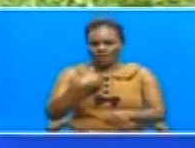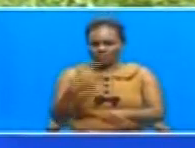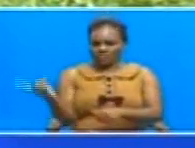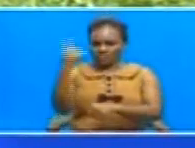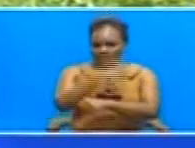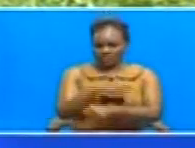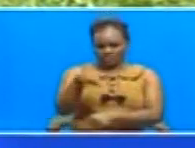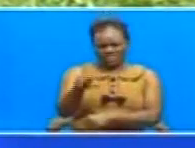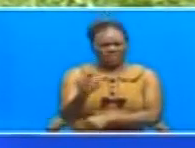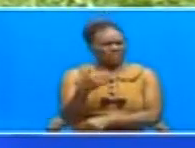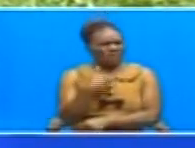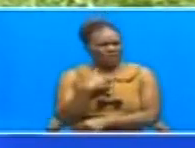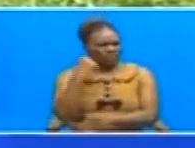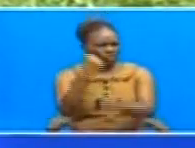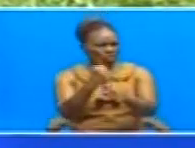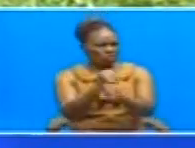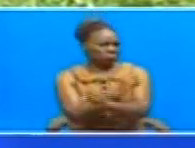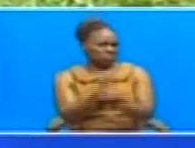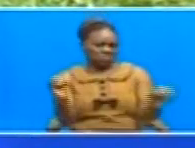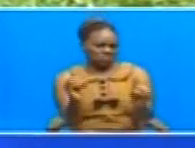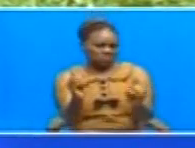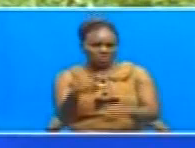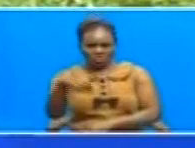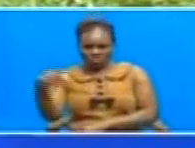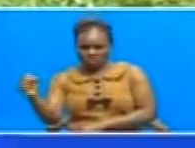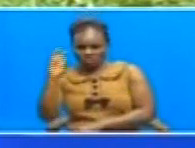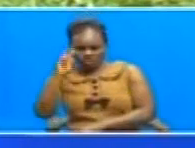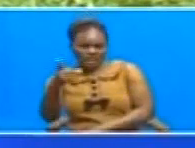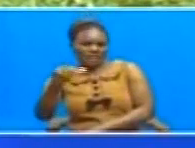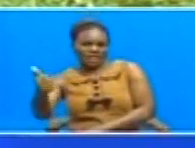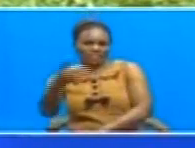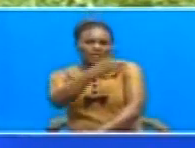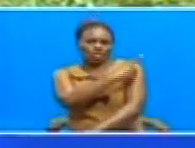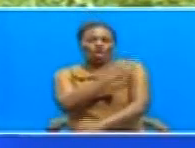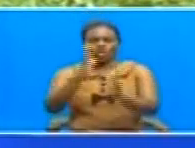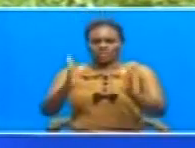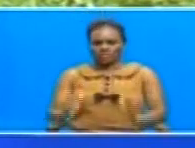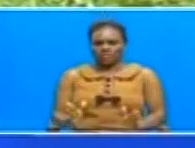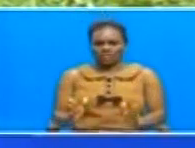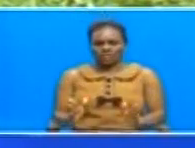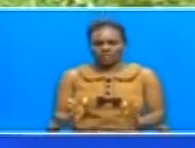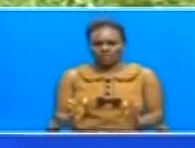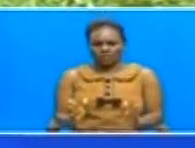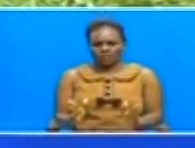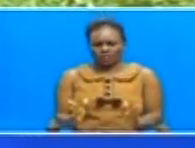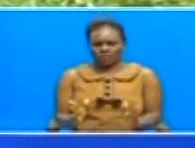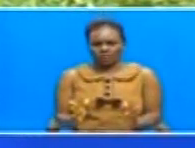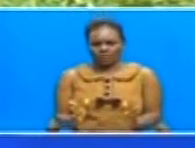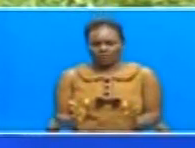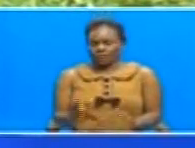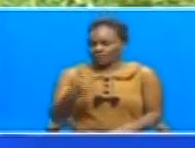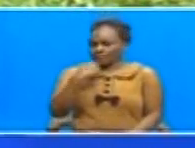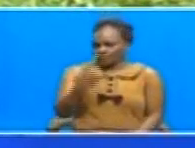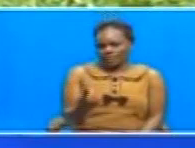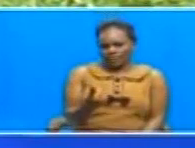kwa akukua kazi. So tukienda tukaona daktari mwingine, Dr. Nyawanda,